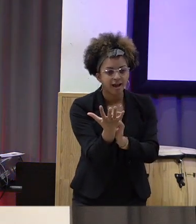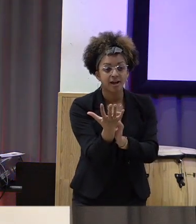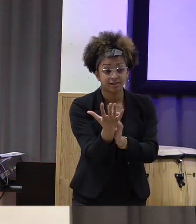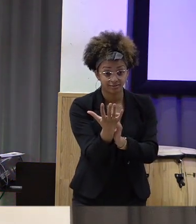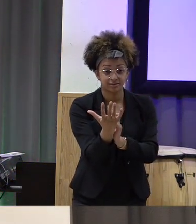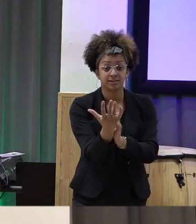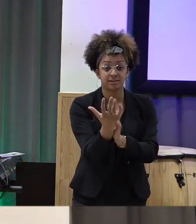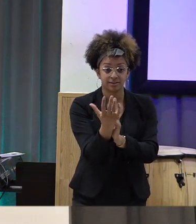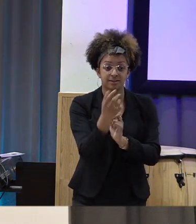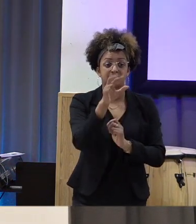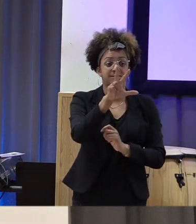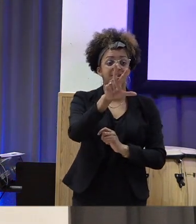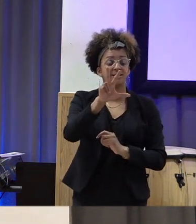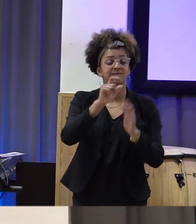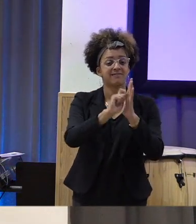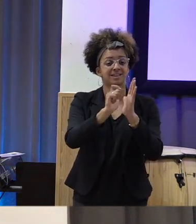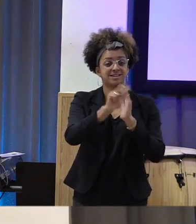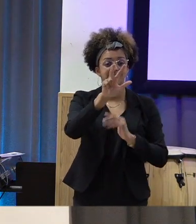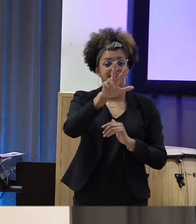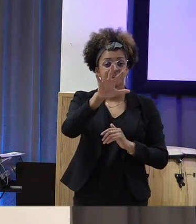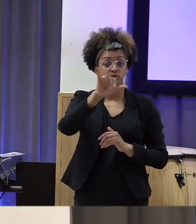35 à 38.